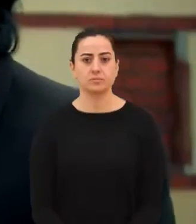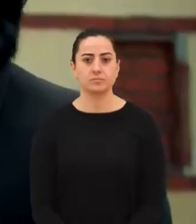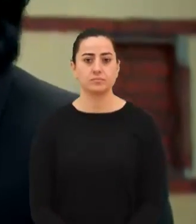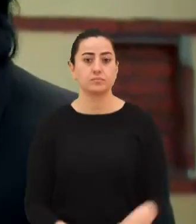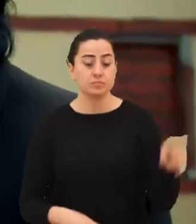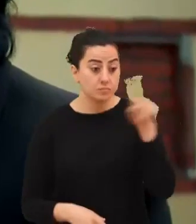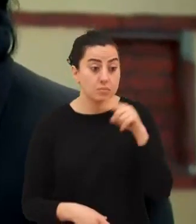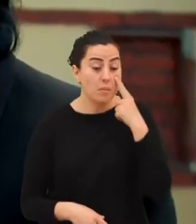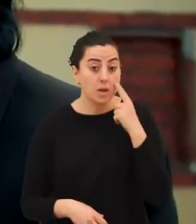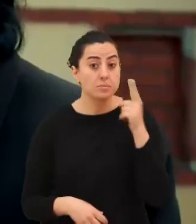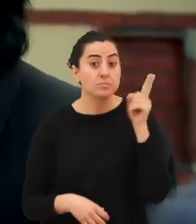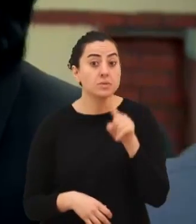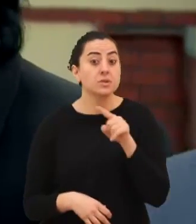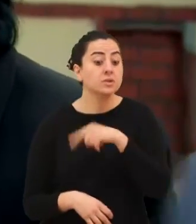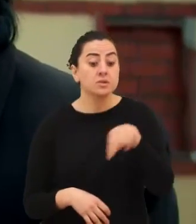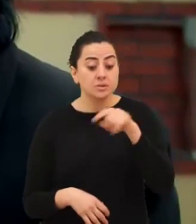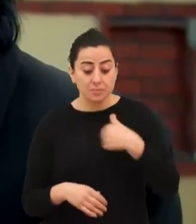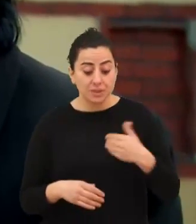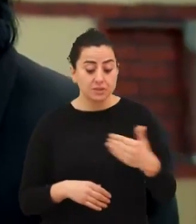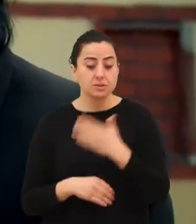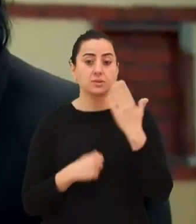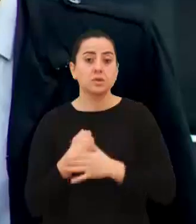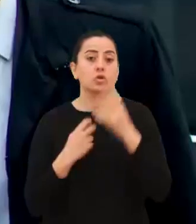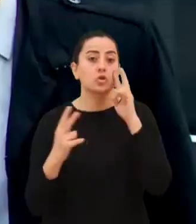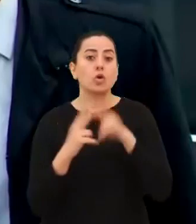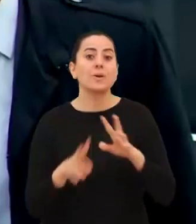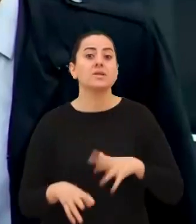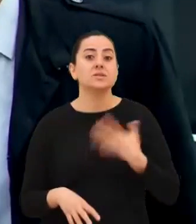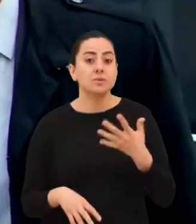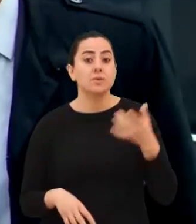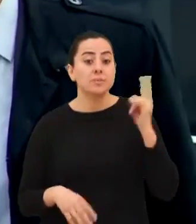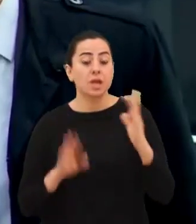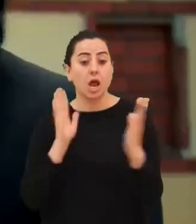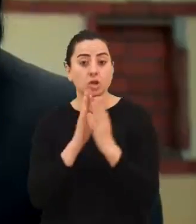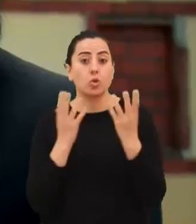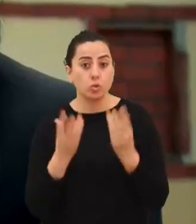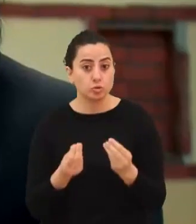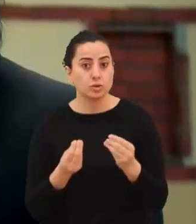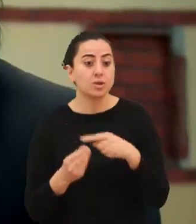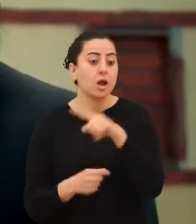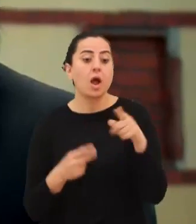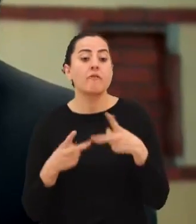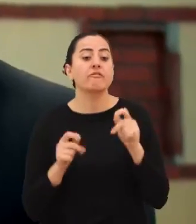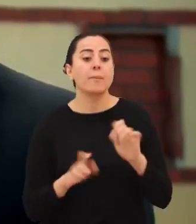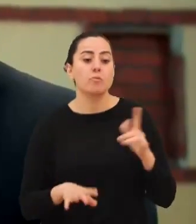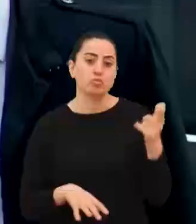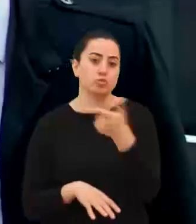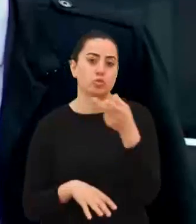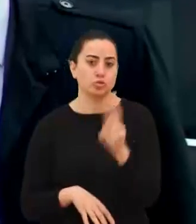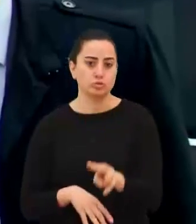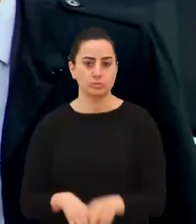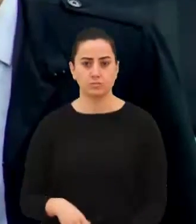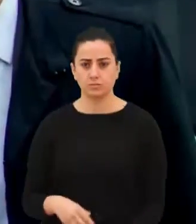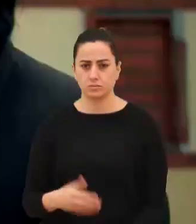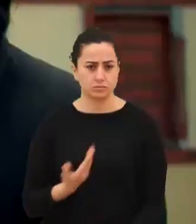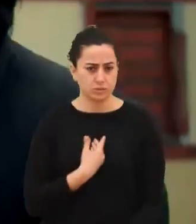Bakın bundan sonra sizi var ya yöremde civarımda görmek istemiyorum. Eğer bir daha karşılaşırsak bu sefer affetmem, gebertirim.